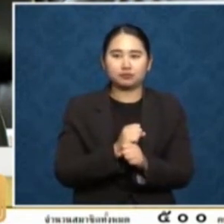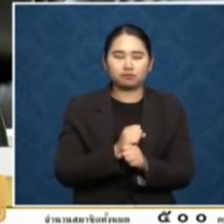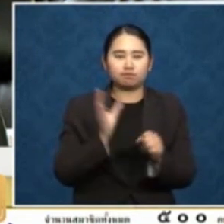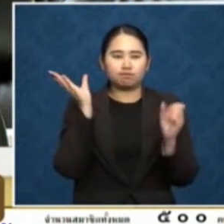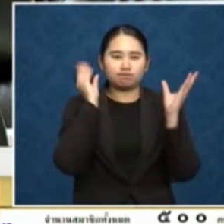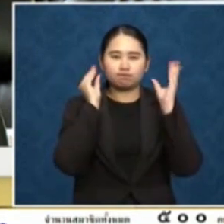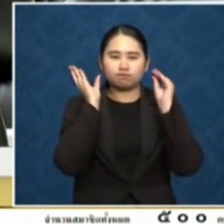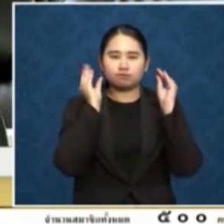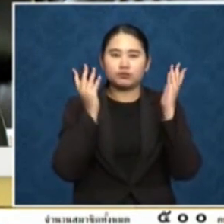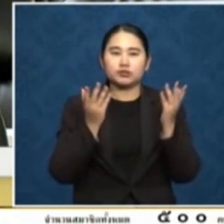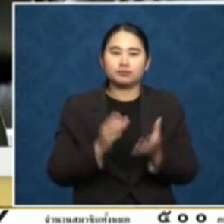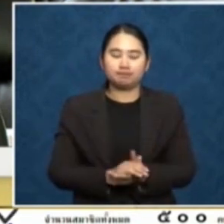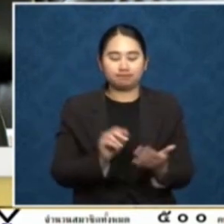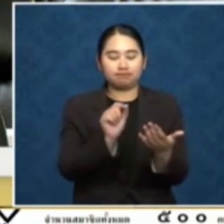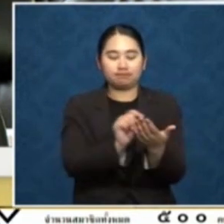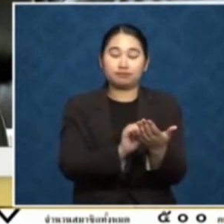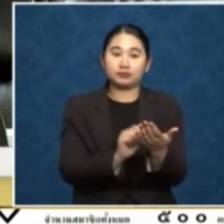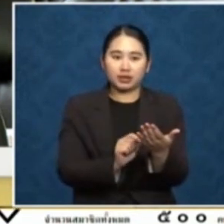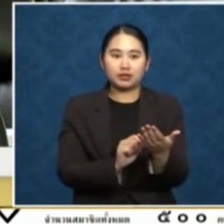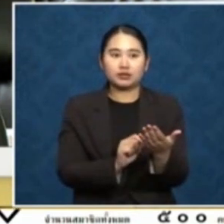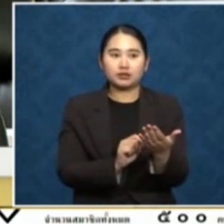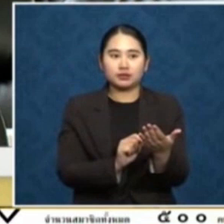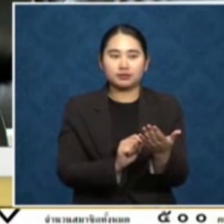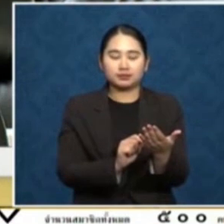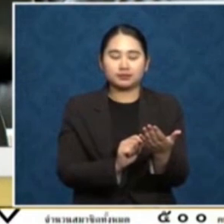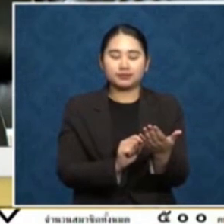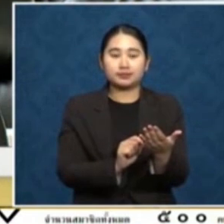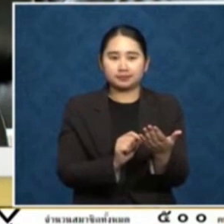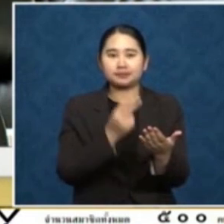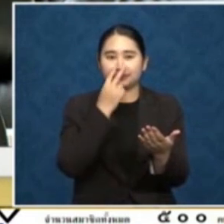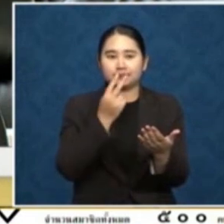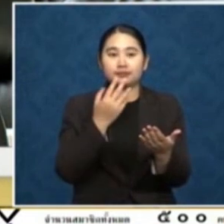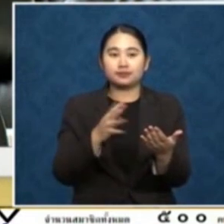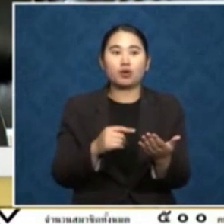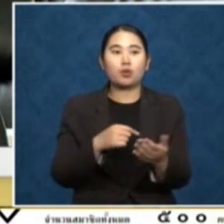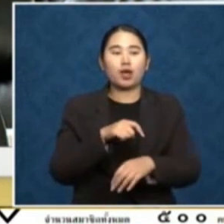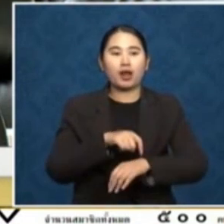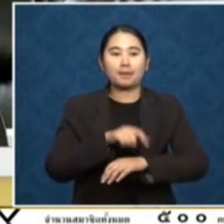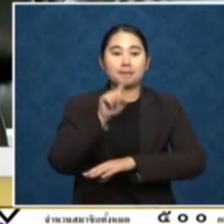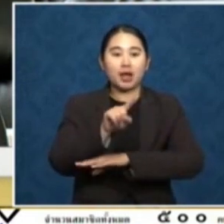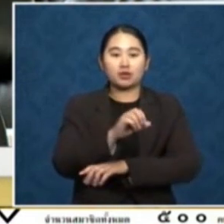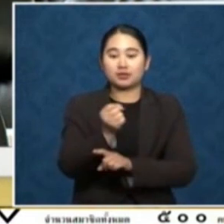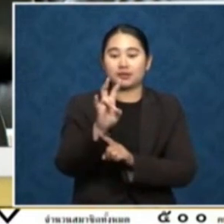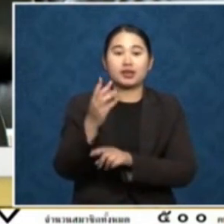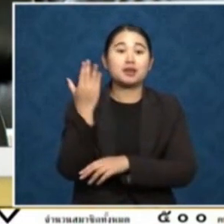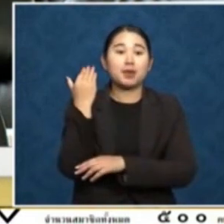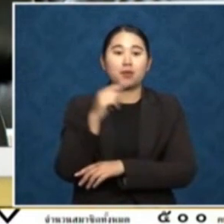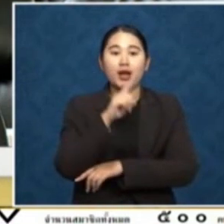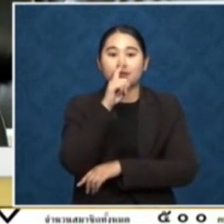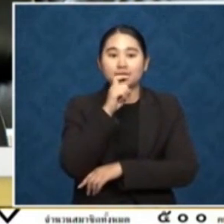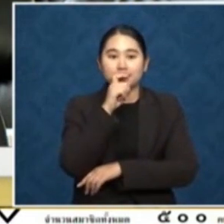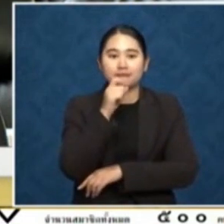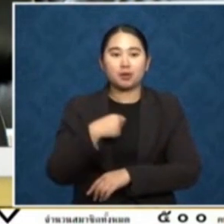ท่านประธานครับสรุปจากรับฟังความคิดเห็นหลายฝ่ายยังไม่เห็นว่าร่างกฎหมายฉบับนี้โดยเฉพาะกรมราชทัณฑ์เนี่ยท่านประธ